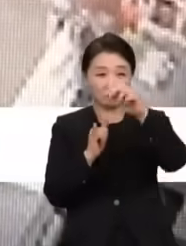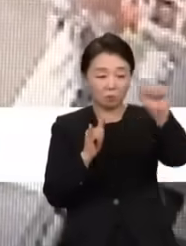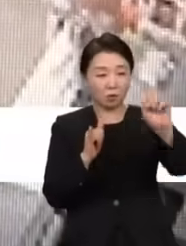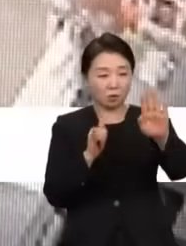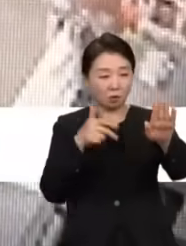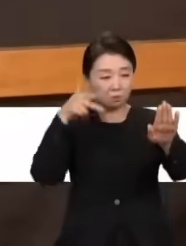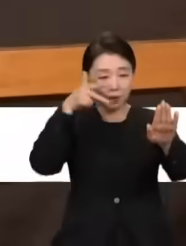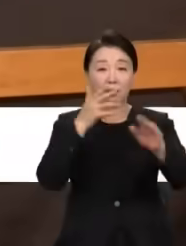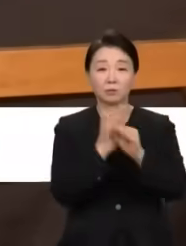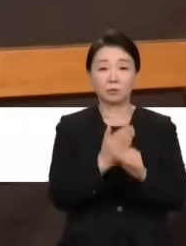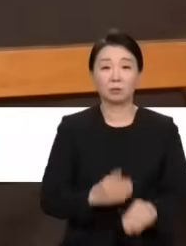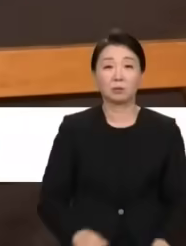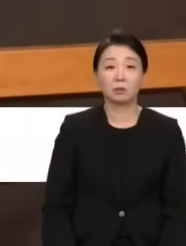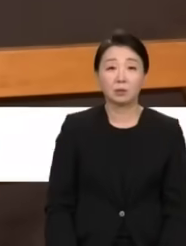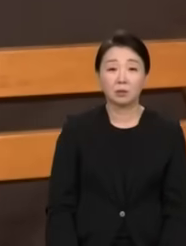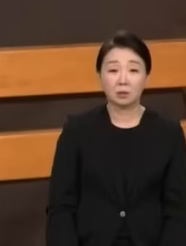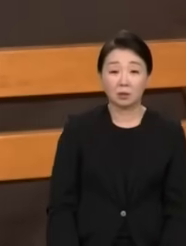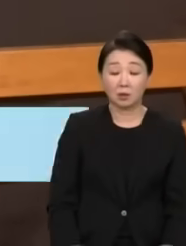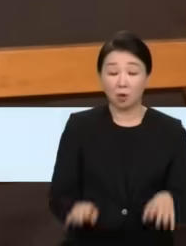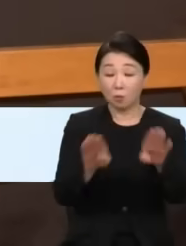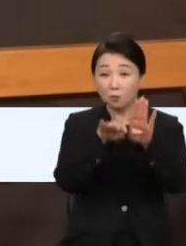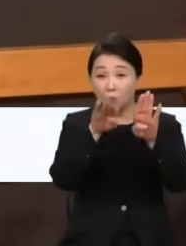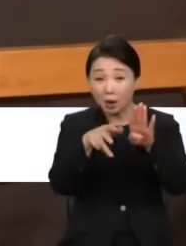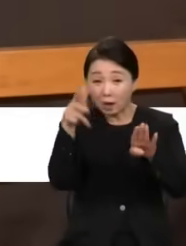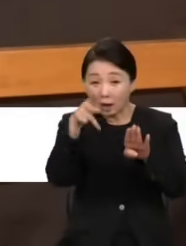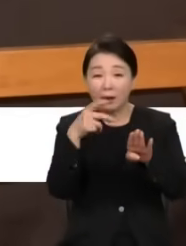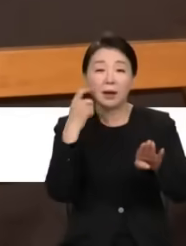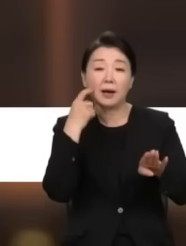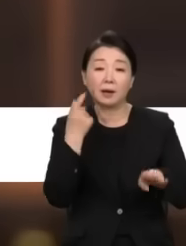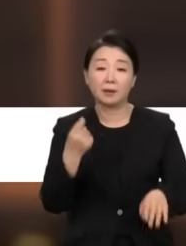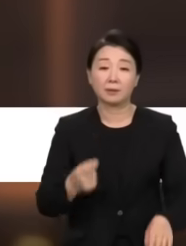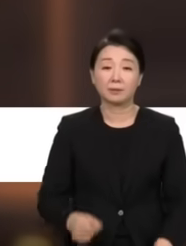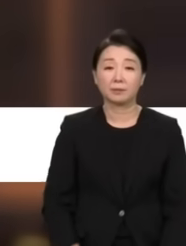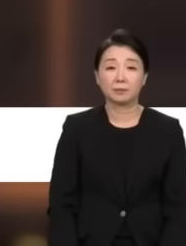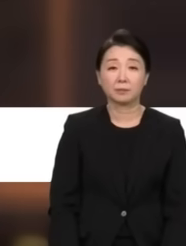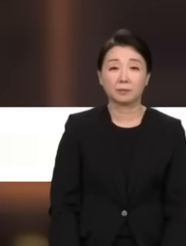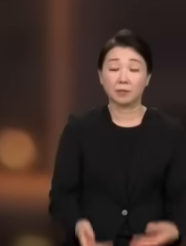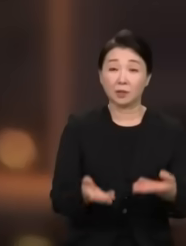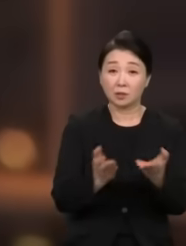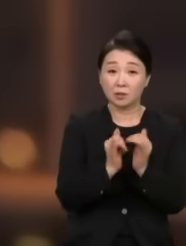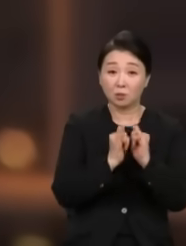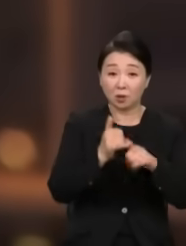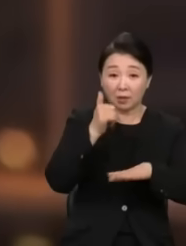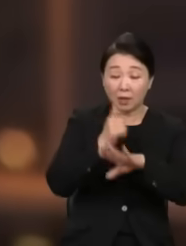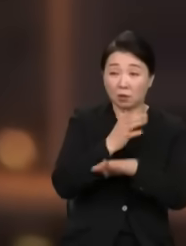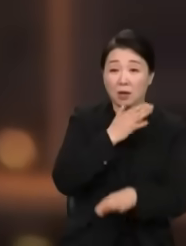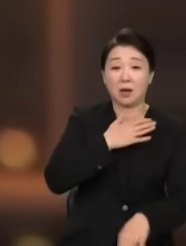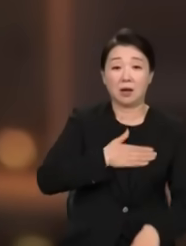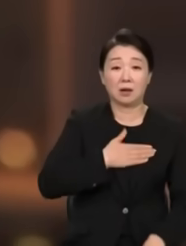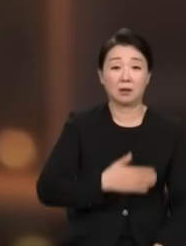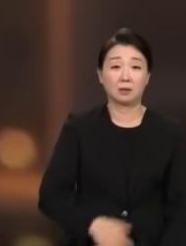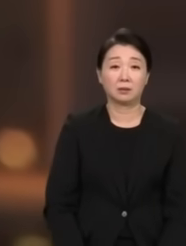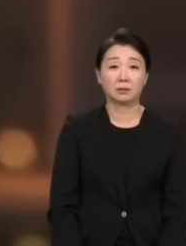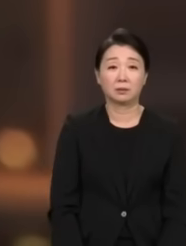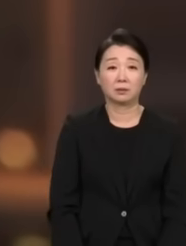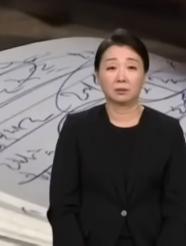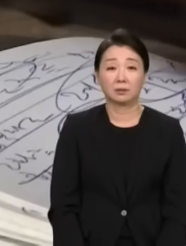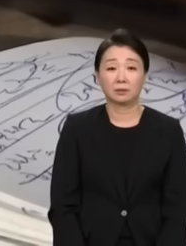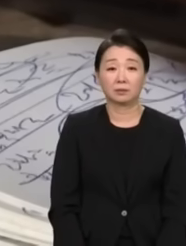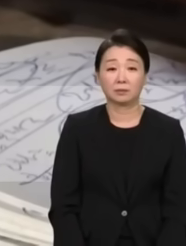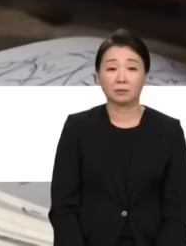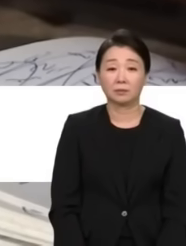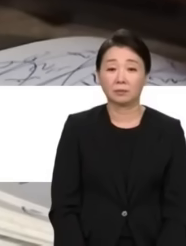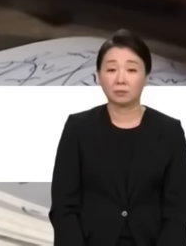있습니다. 정작 현관에 설치된 건 가짜였습니다. 직원들은 뒤늦게 이 사실을 알았습니다.